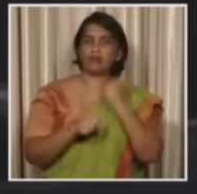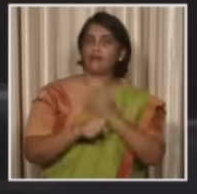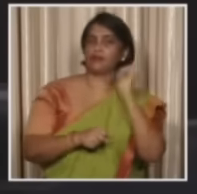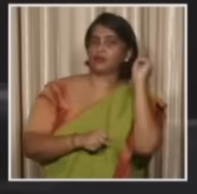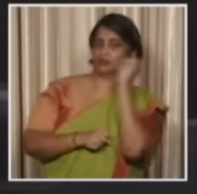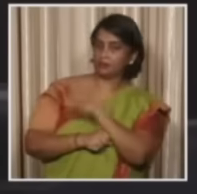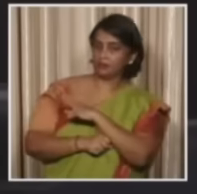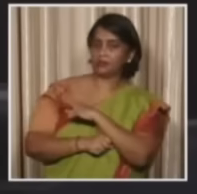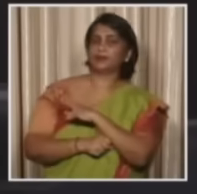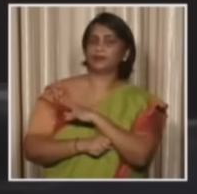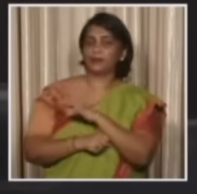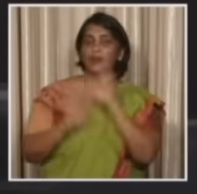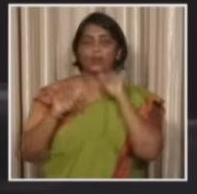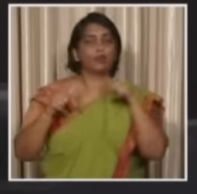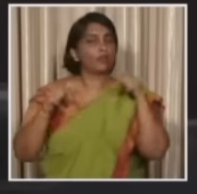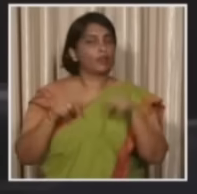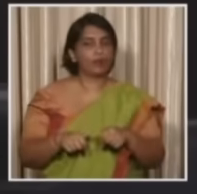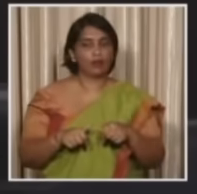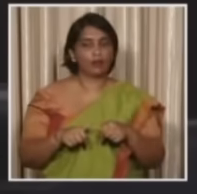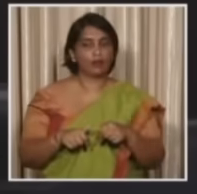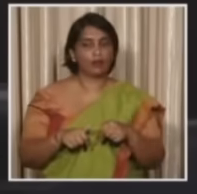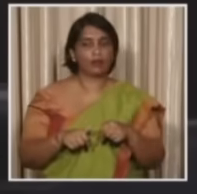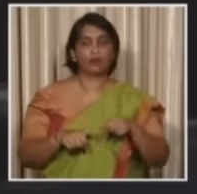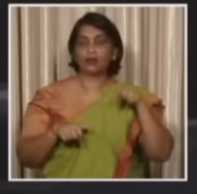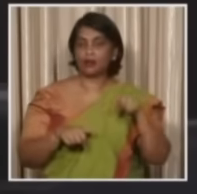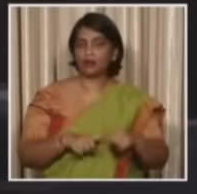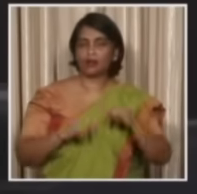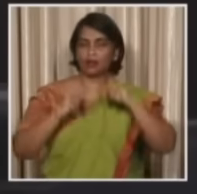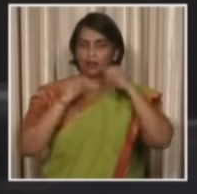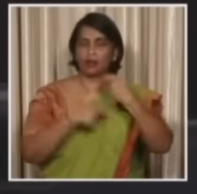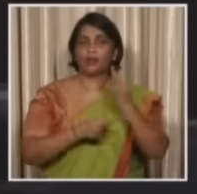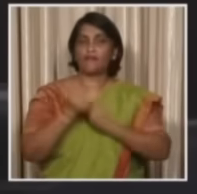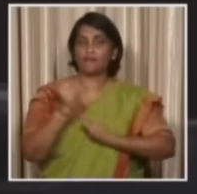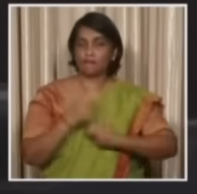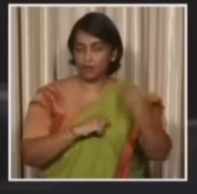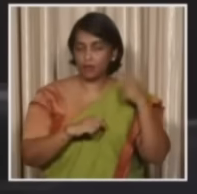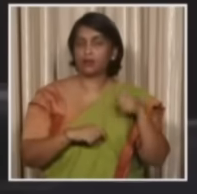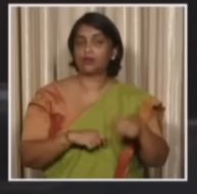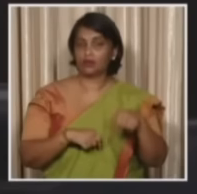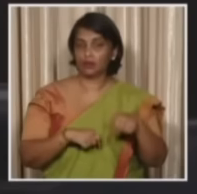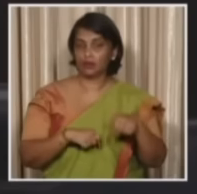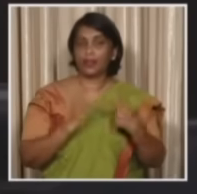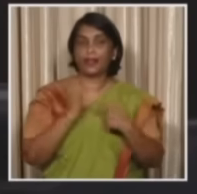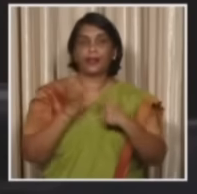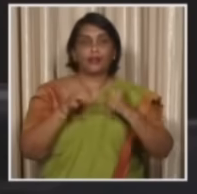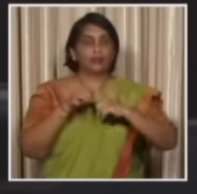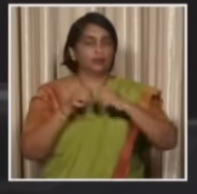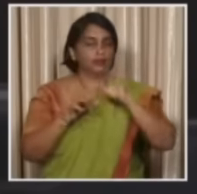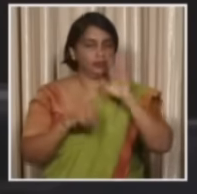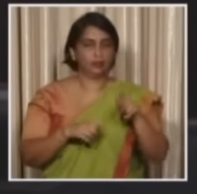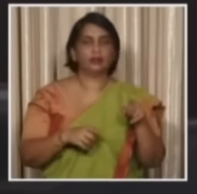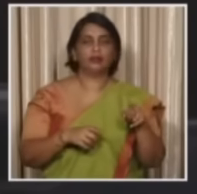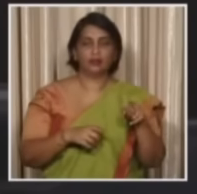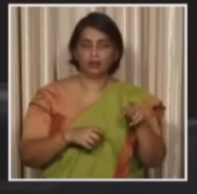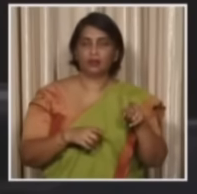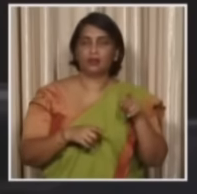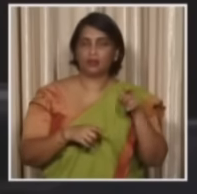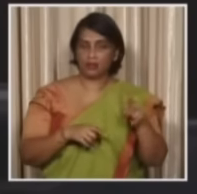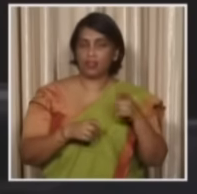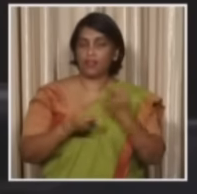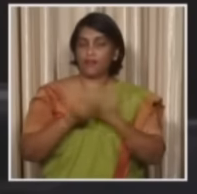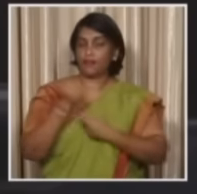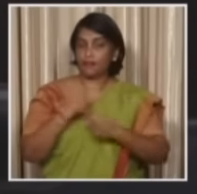දුන්නා. හැබැයි අද මොකද කරන්නේ? මේක කුණුකොල්ලට විකුණන්න දැන් ටෙන්ඩර් දාලා තියෙනවා. ඒ